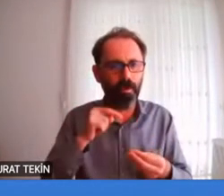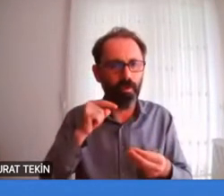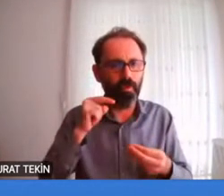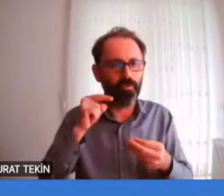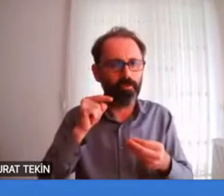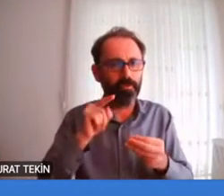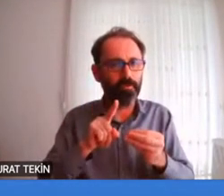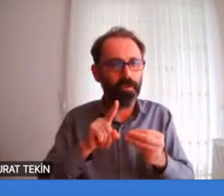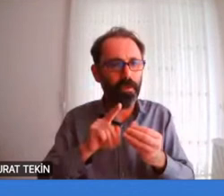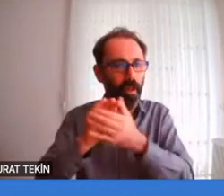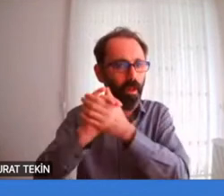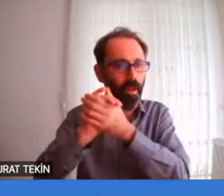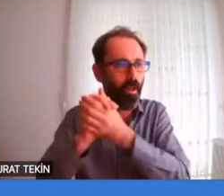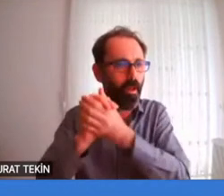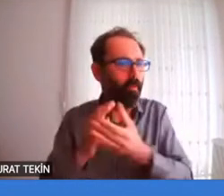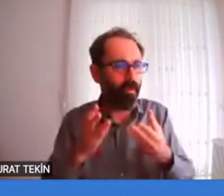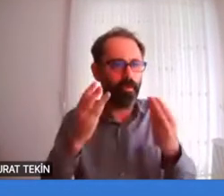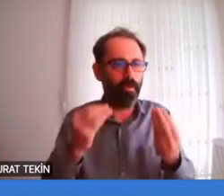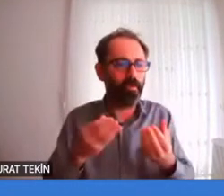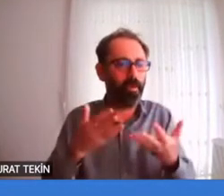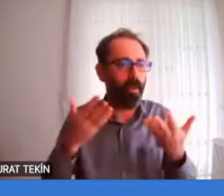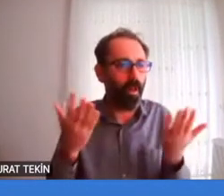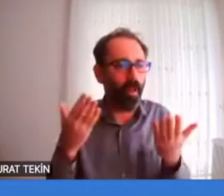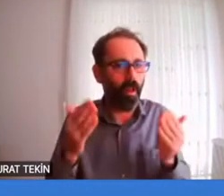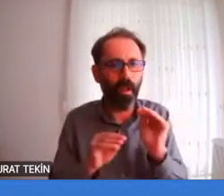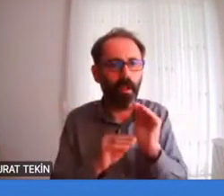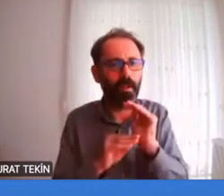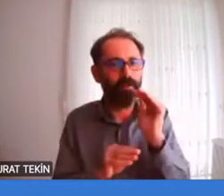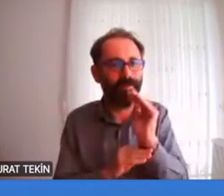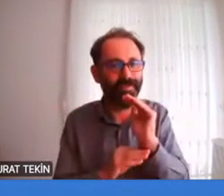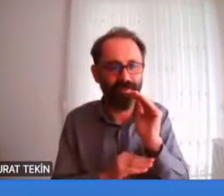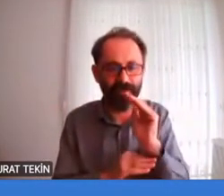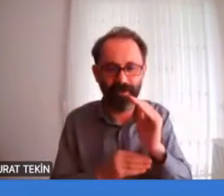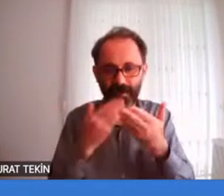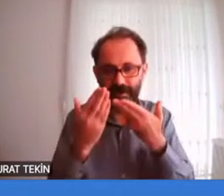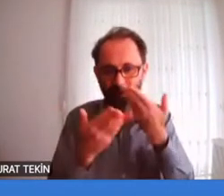nelerle karşılaşıyorsunuz ve bunların üstesinden gelmeyi nasıl başarıyorsunuz?